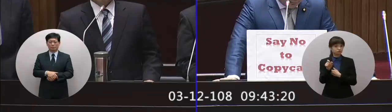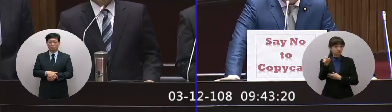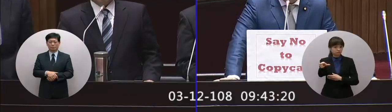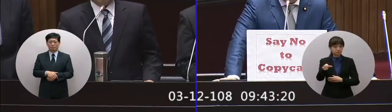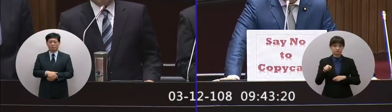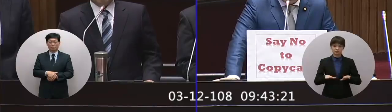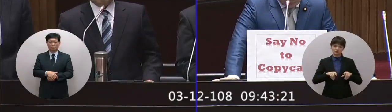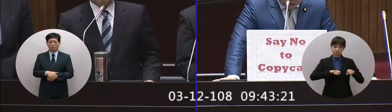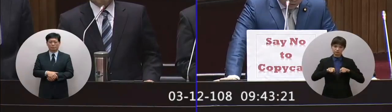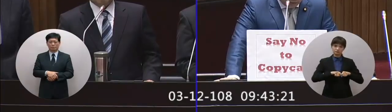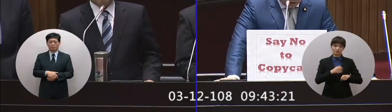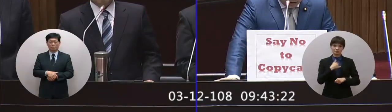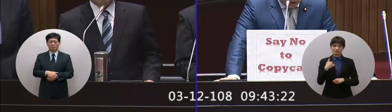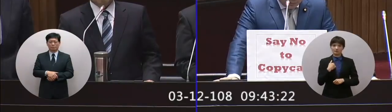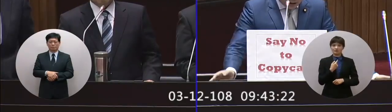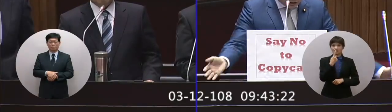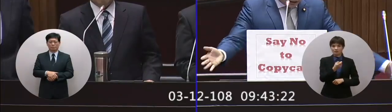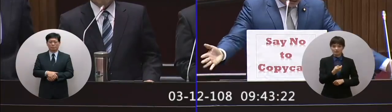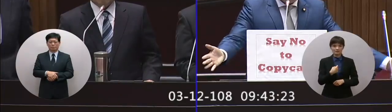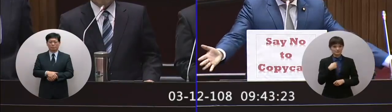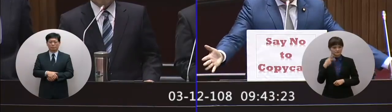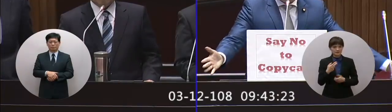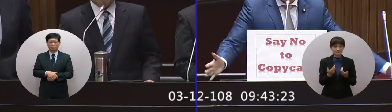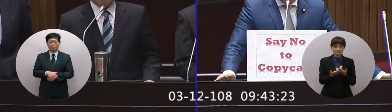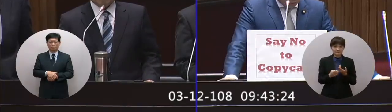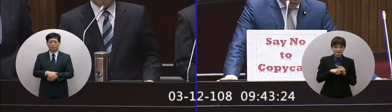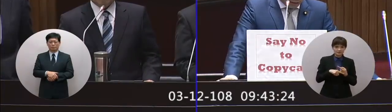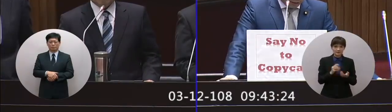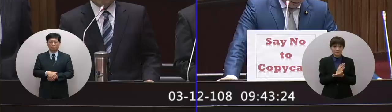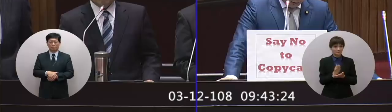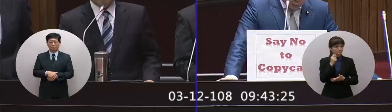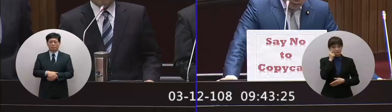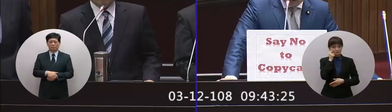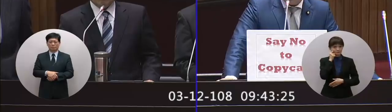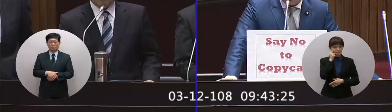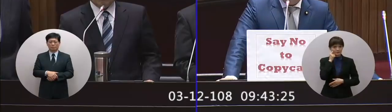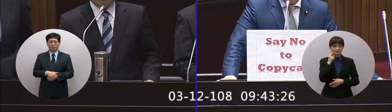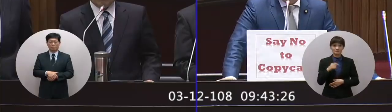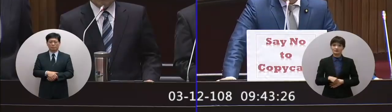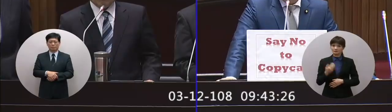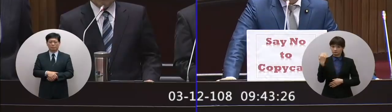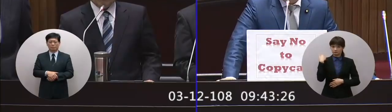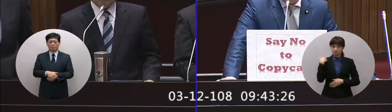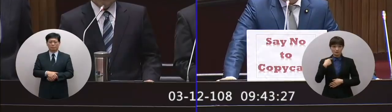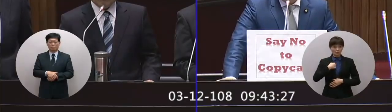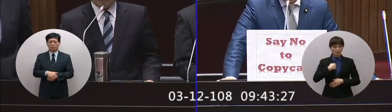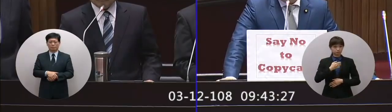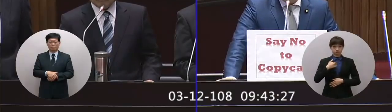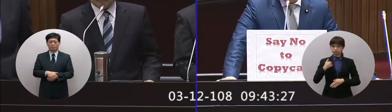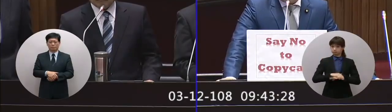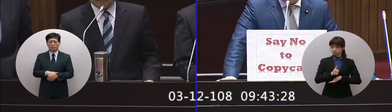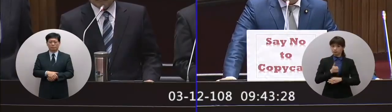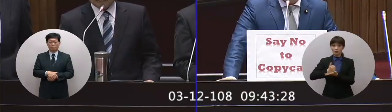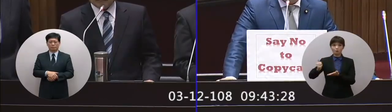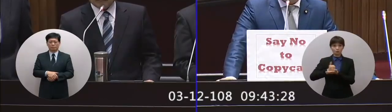更不用谈分析跟可行性评估。那没有这些能力，金管会怎么去管理？过去是我们输出，现在我们是拿